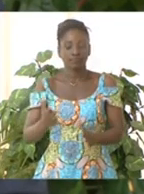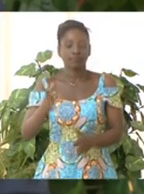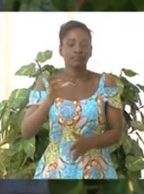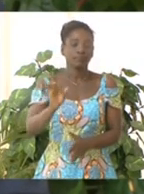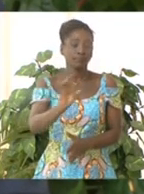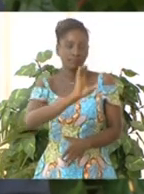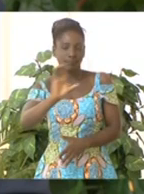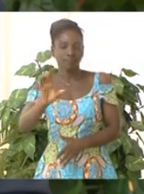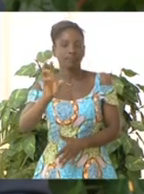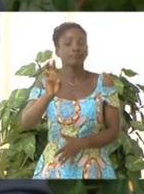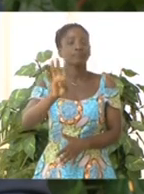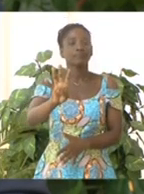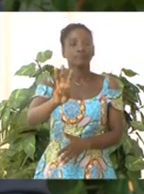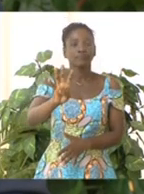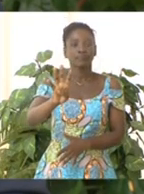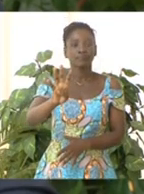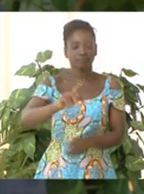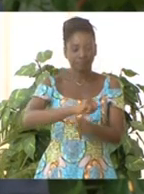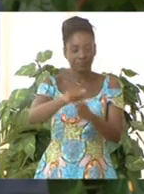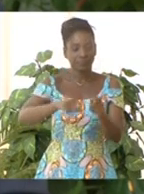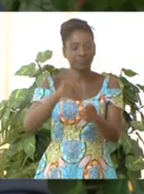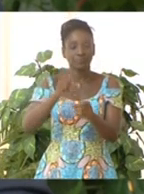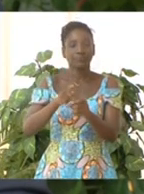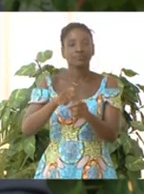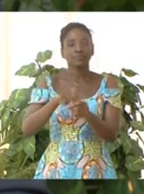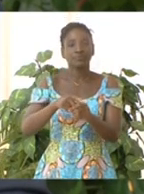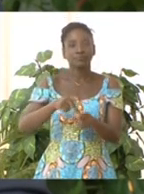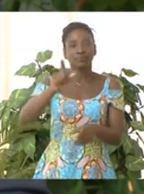764. Taux de participation,